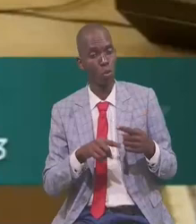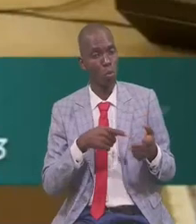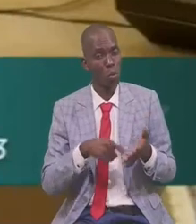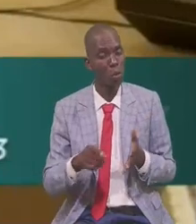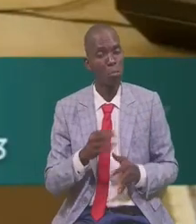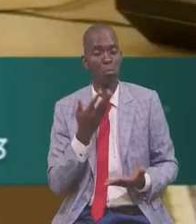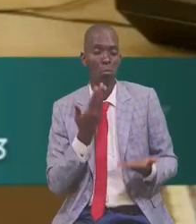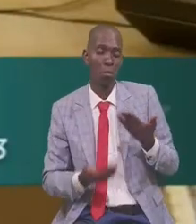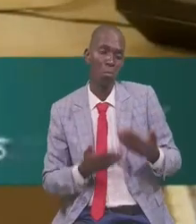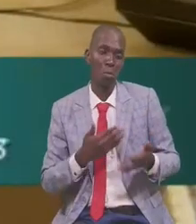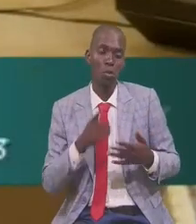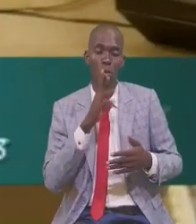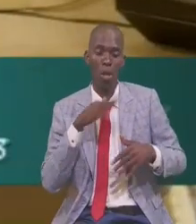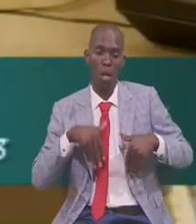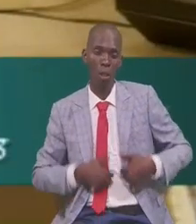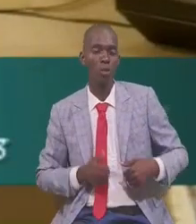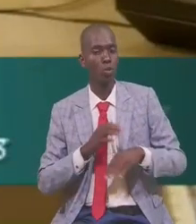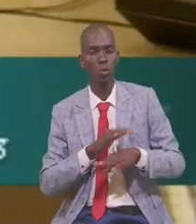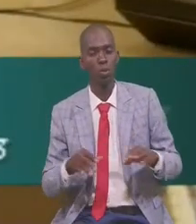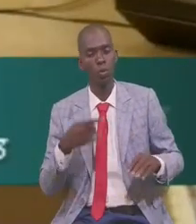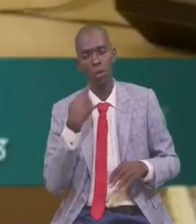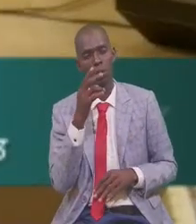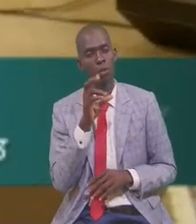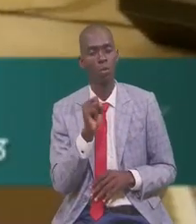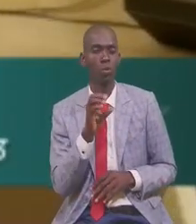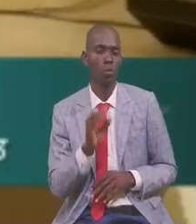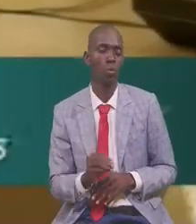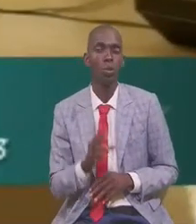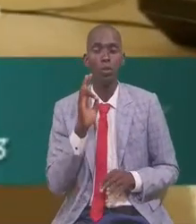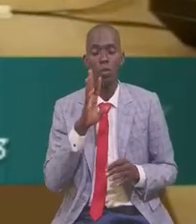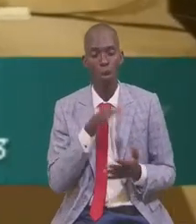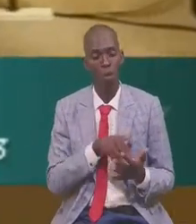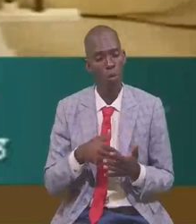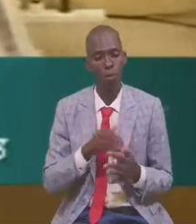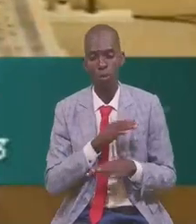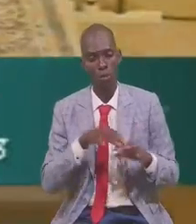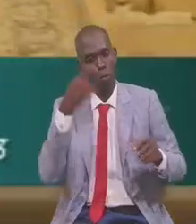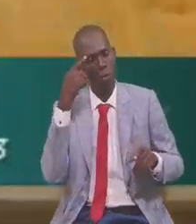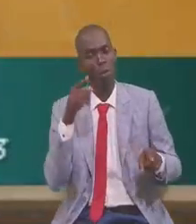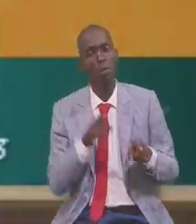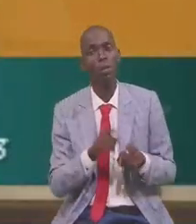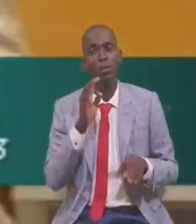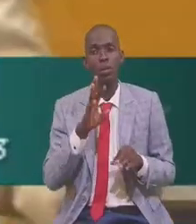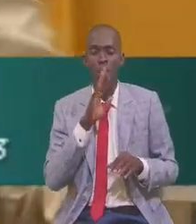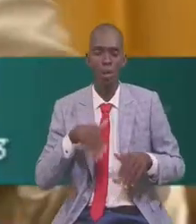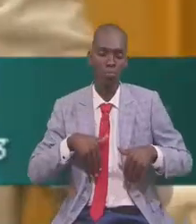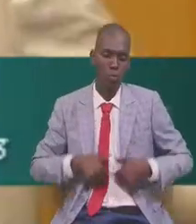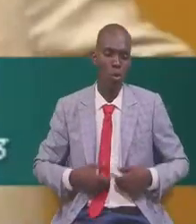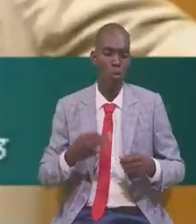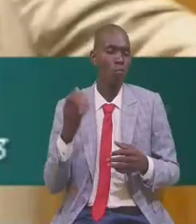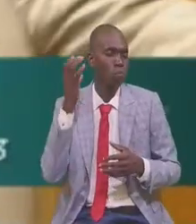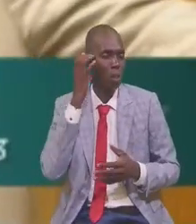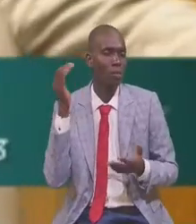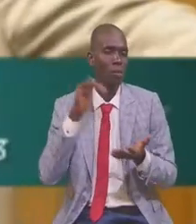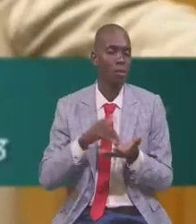Quand tu es fatigué, tu n'as pas dit, je suis fatigué. Même si tu es fatigué d'écouter la même chose,